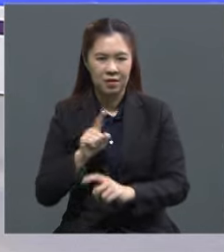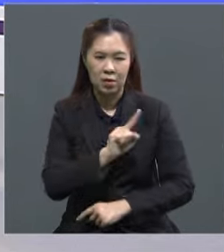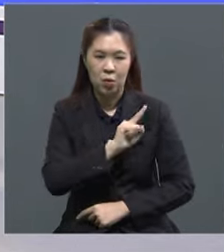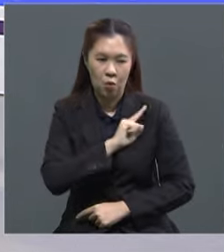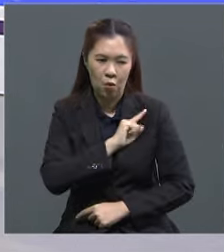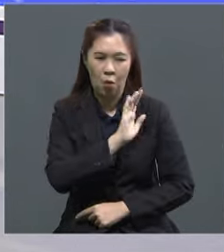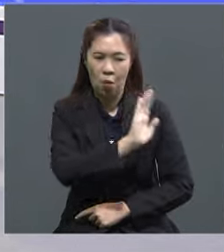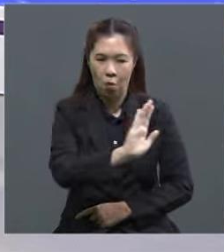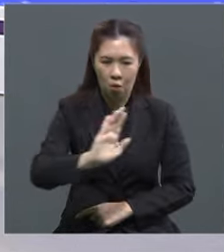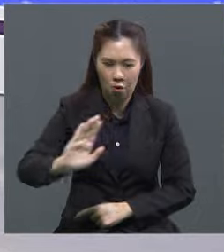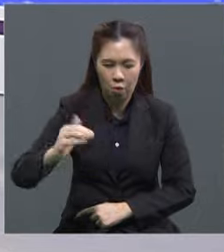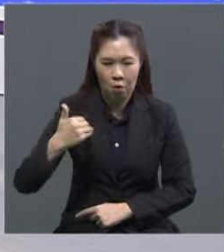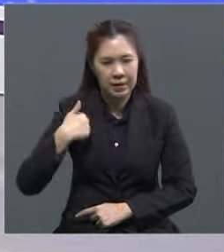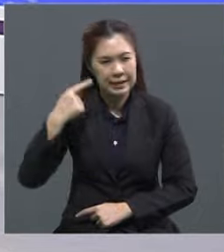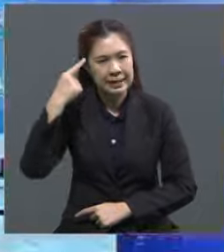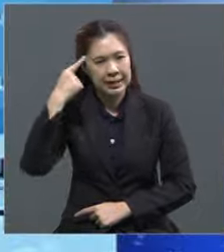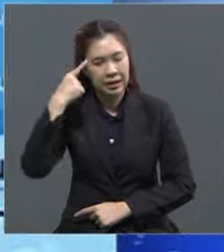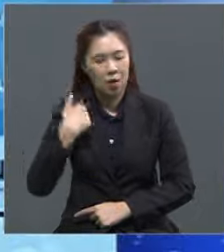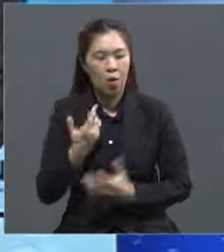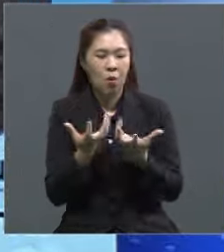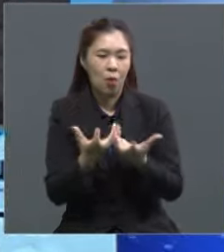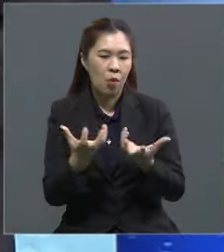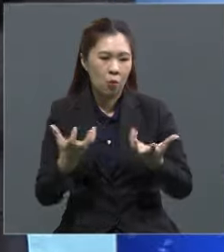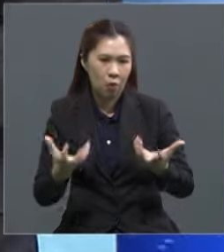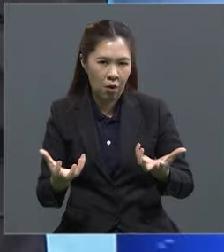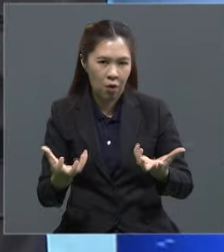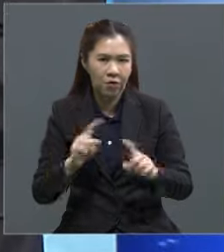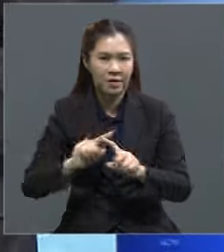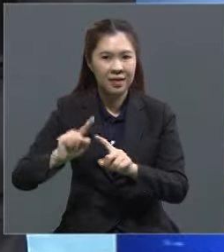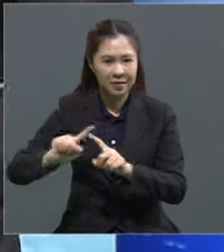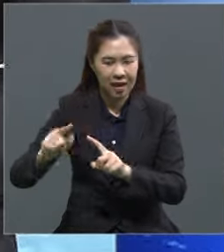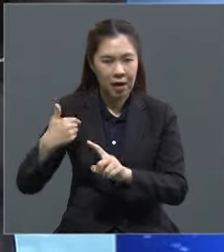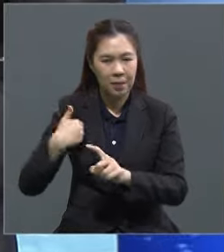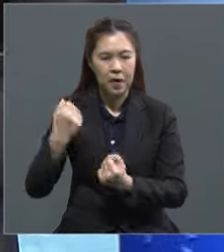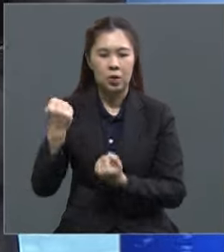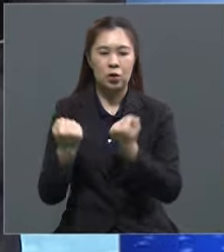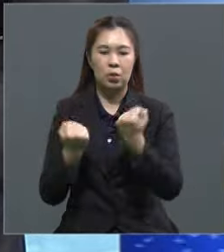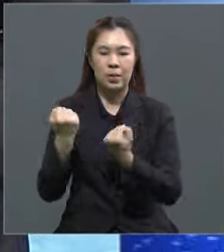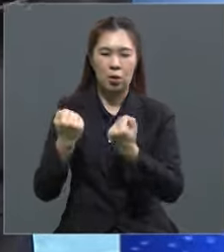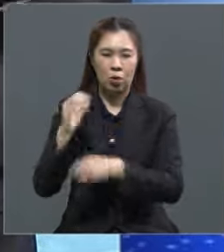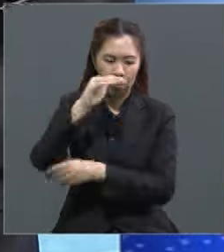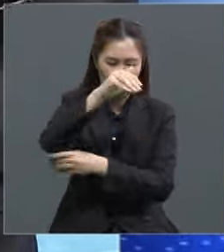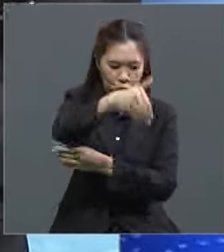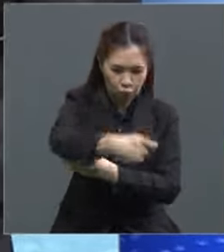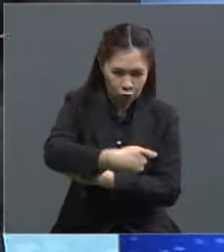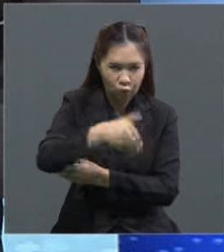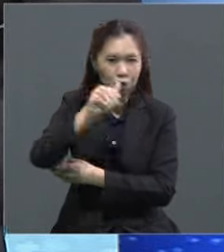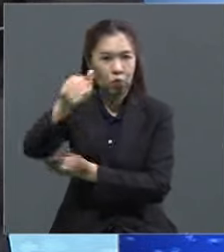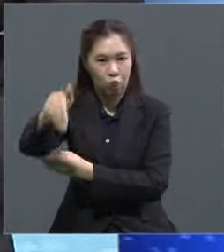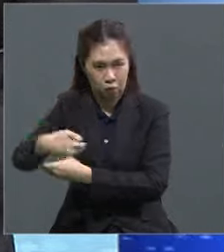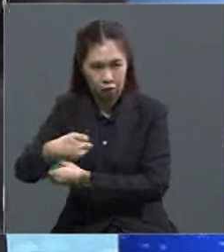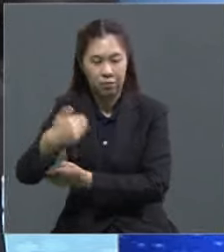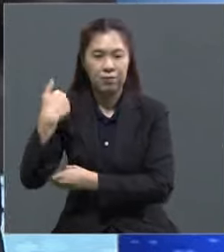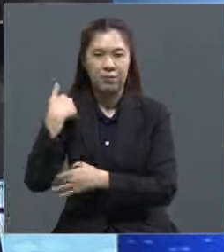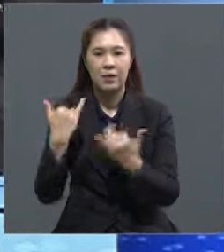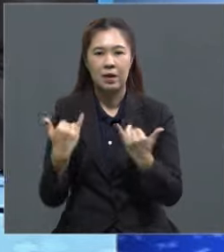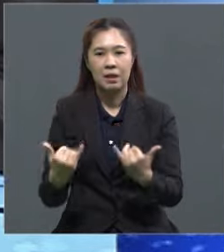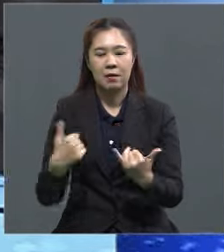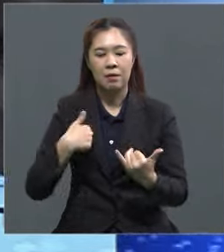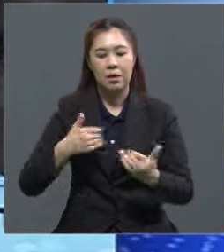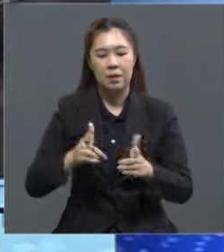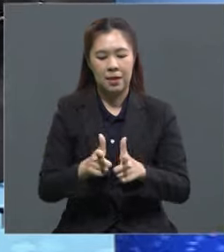หมดว่าให้ระดมในเรื่องของเครื่องจักรเครื่องมือไม่ว่าจะเป็นในเรื่องของแฮนะครับในการที่จะขุดลำ